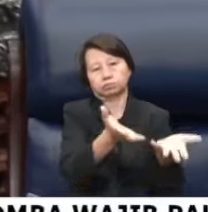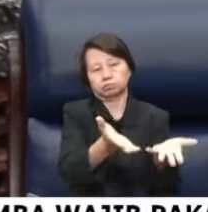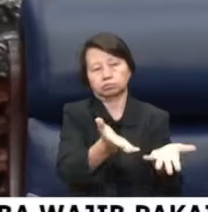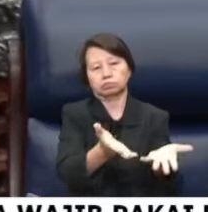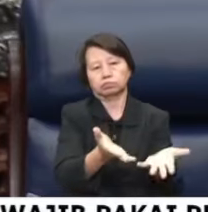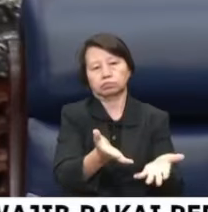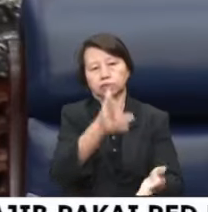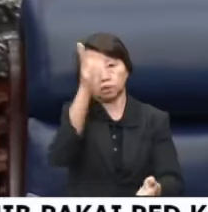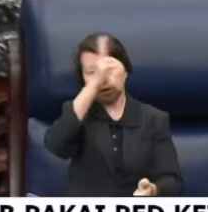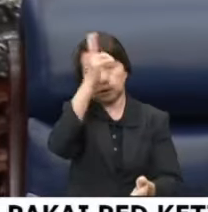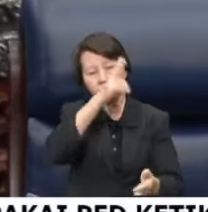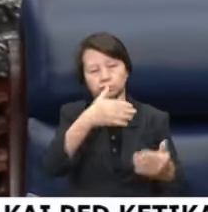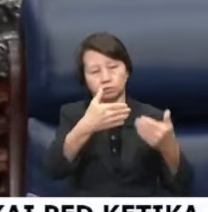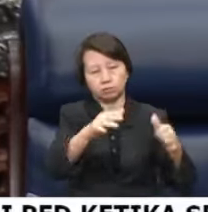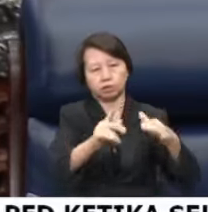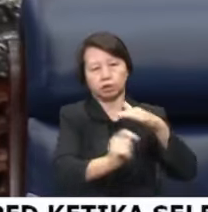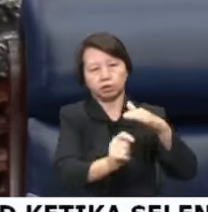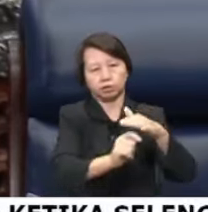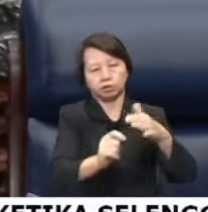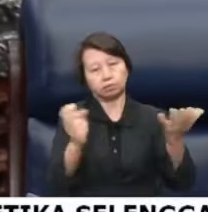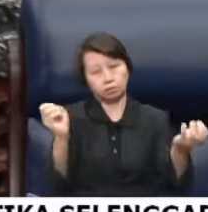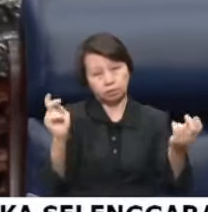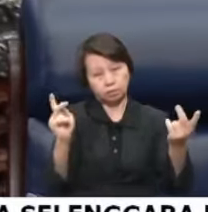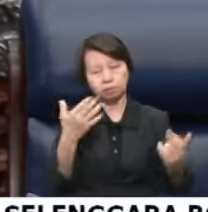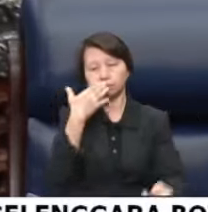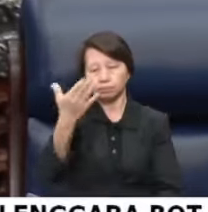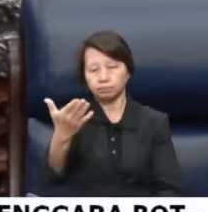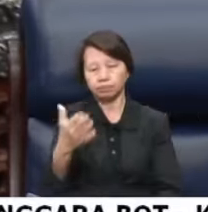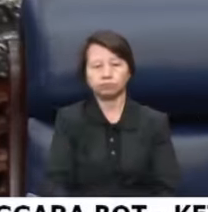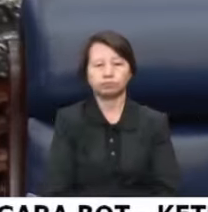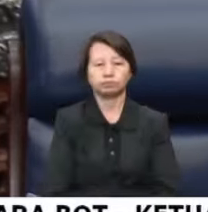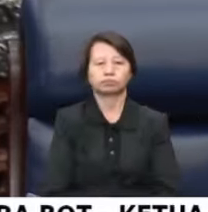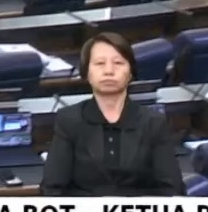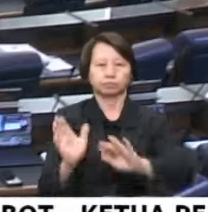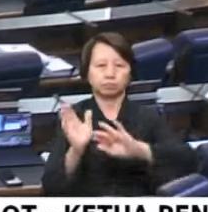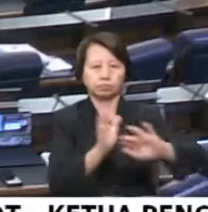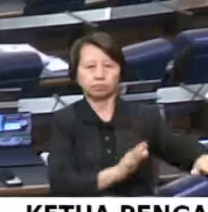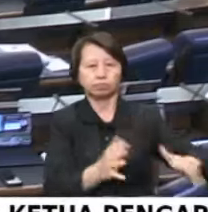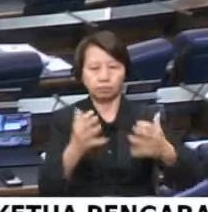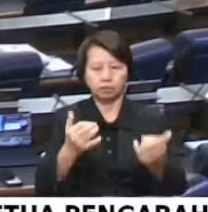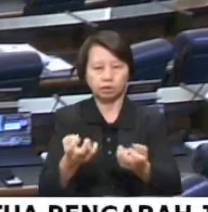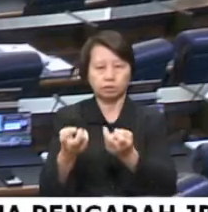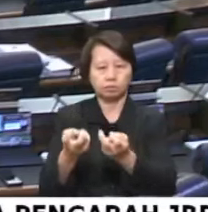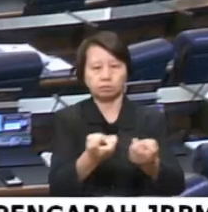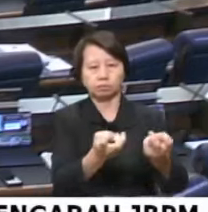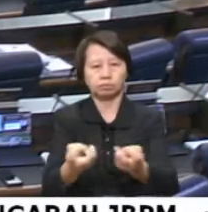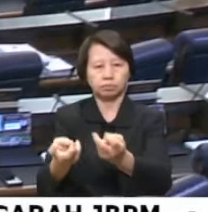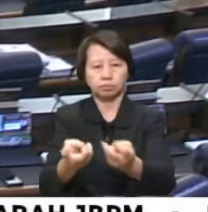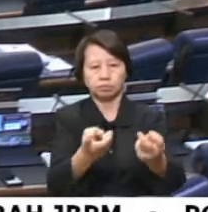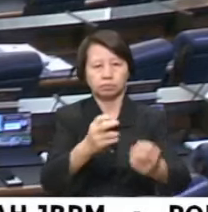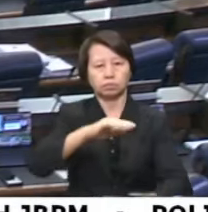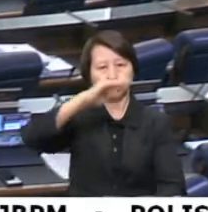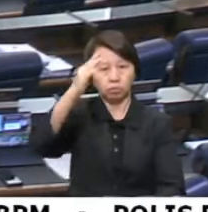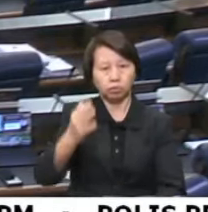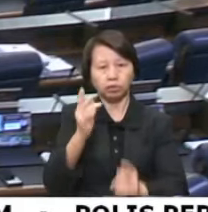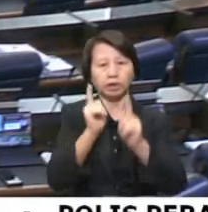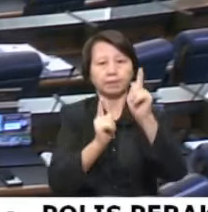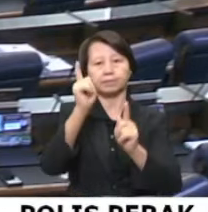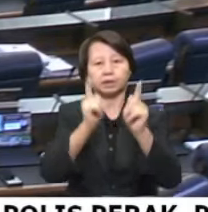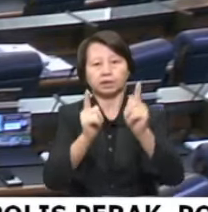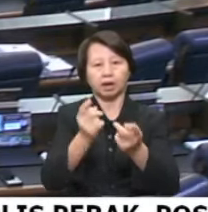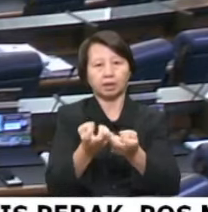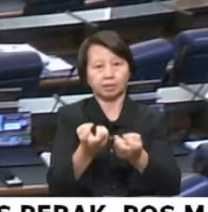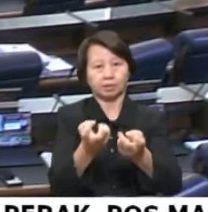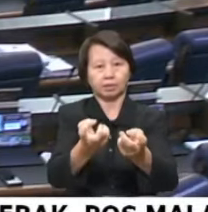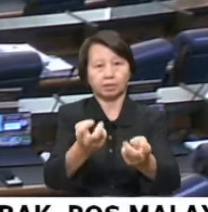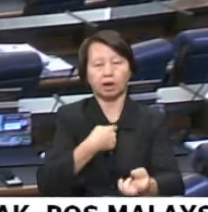operator dia juga. Ya, terima kasih. Bukit Pintang. Terima kasih Puan Yang Dipertua Suruhan Tambahan. Saya ingin